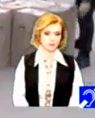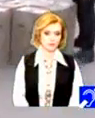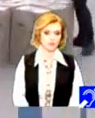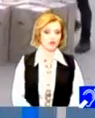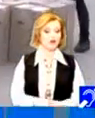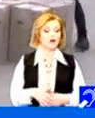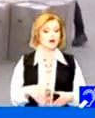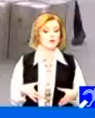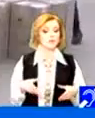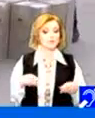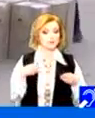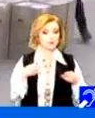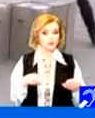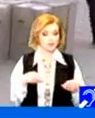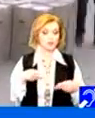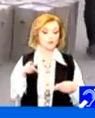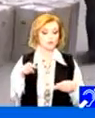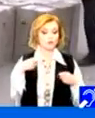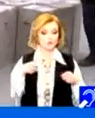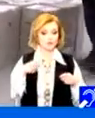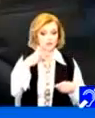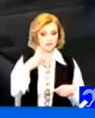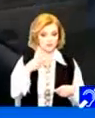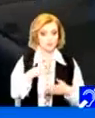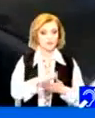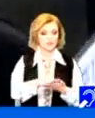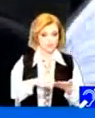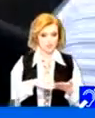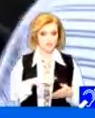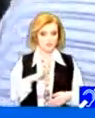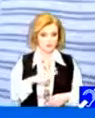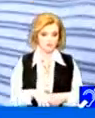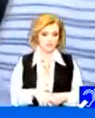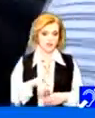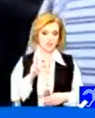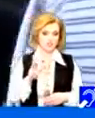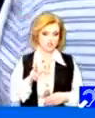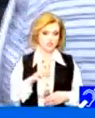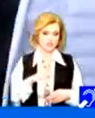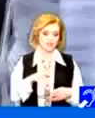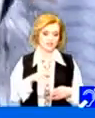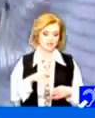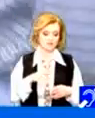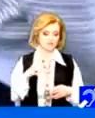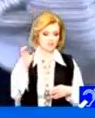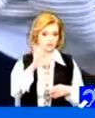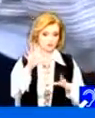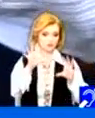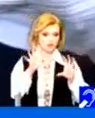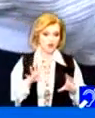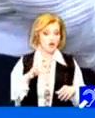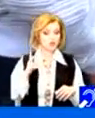Contrabanda cu tutun rămâne una dintre modalitățile preferate de a face bani pentru cei certați cu legea. Datele Ministerului de Interne arată că anul